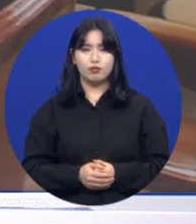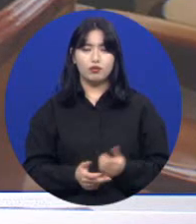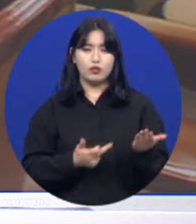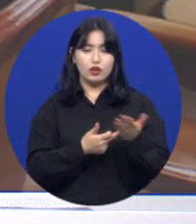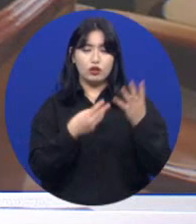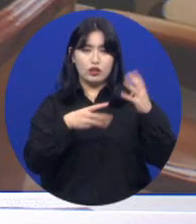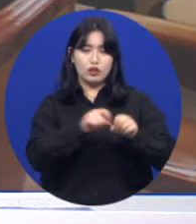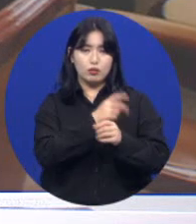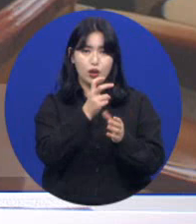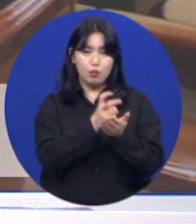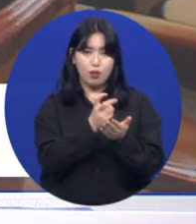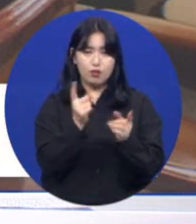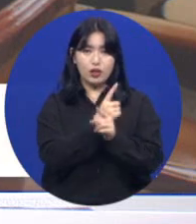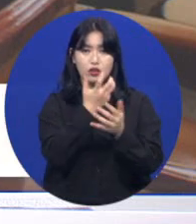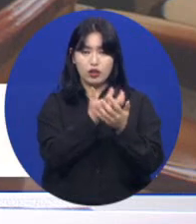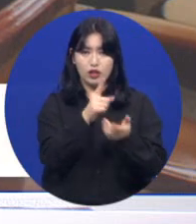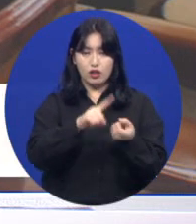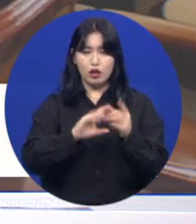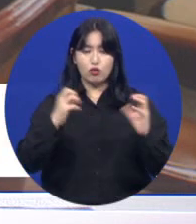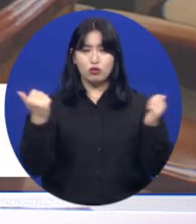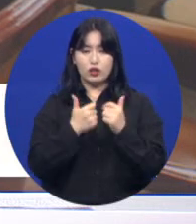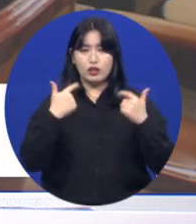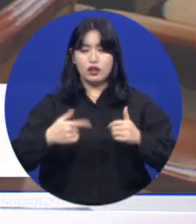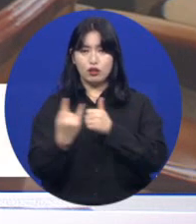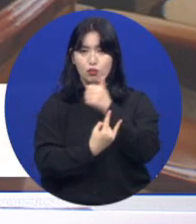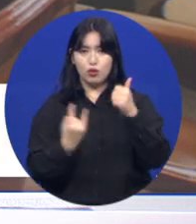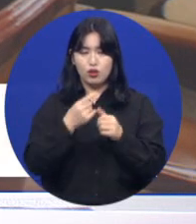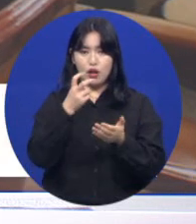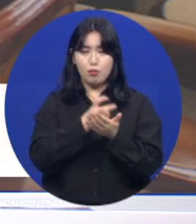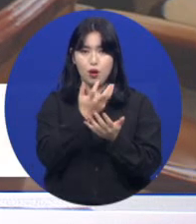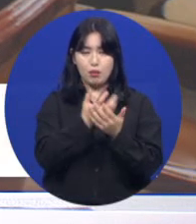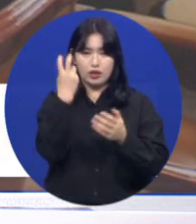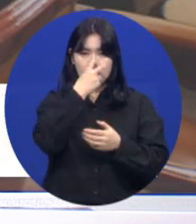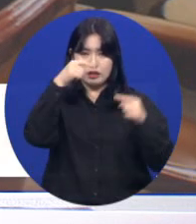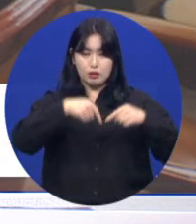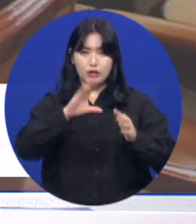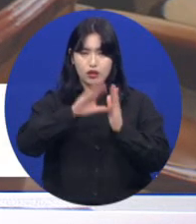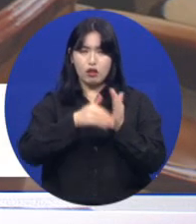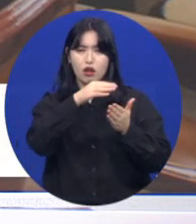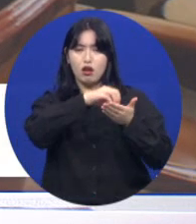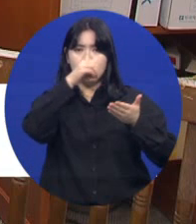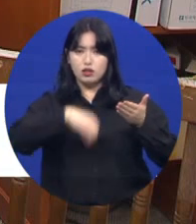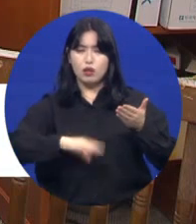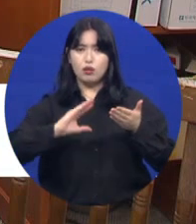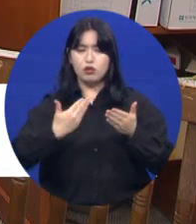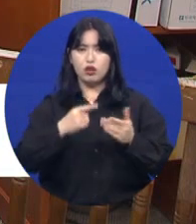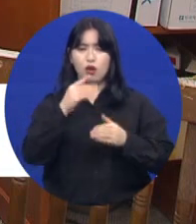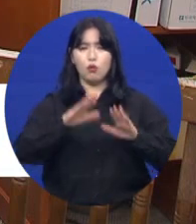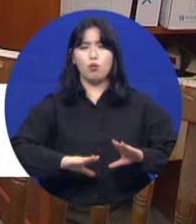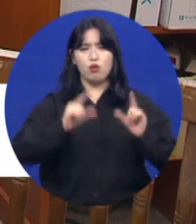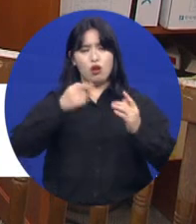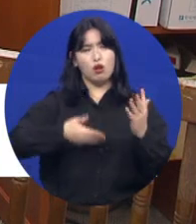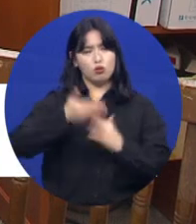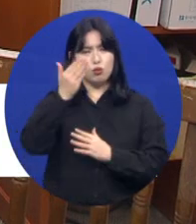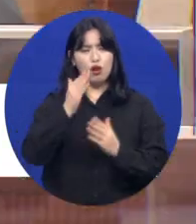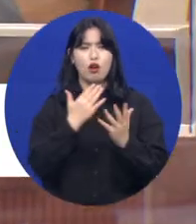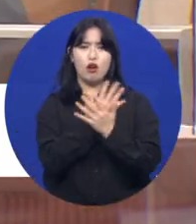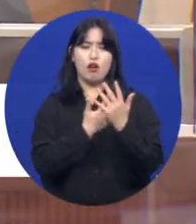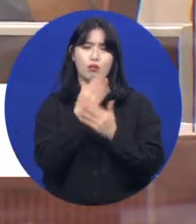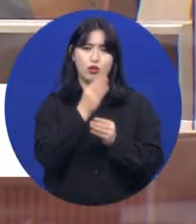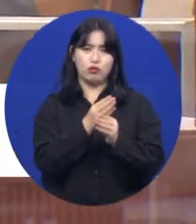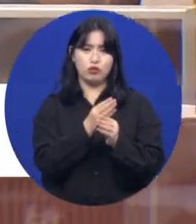제주 4.3 특별법 개정안이 국회 상임위원회 법안심사안건에서 제외돼 연내 통과가